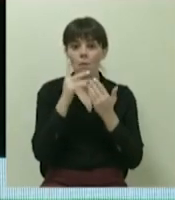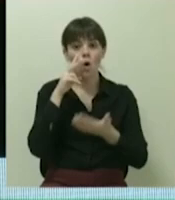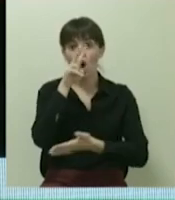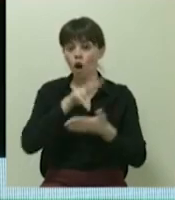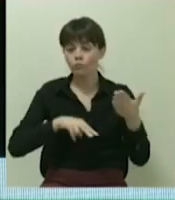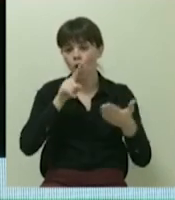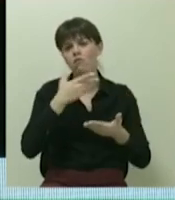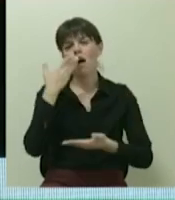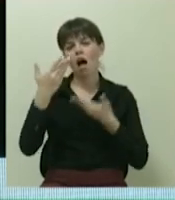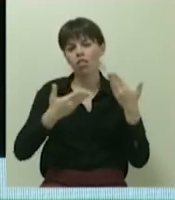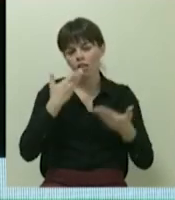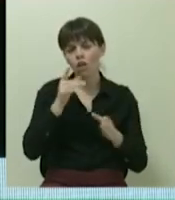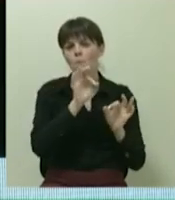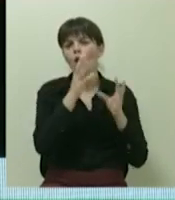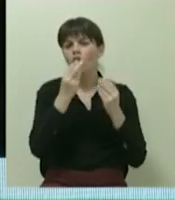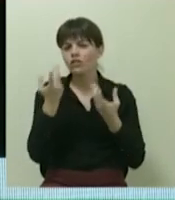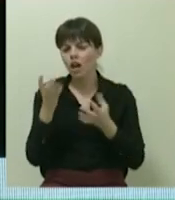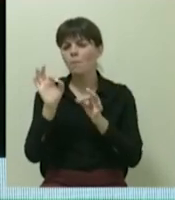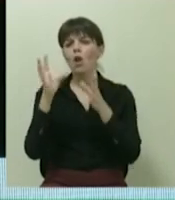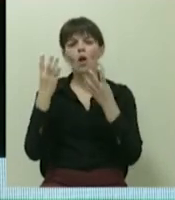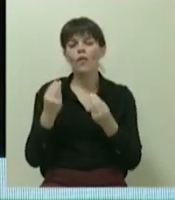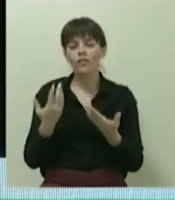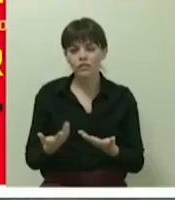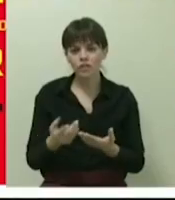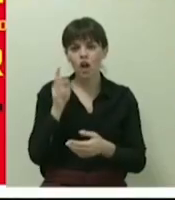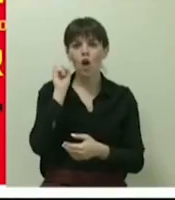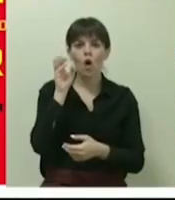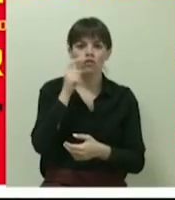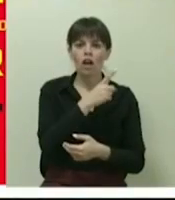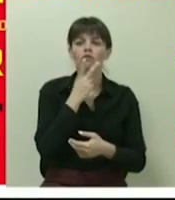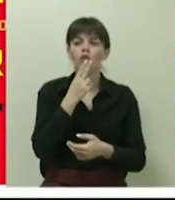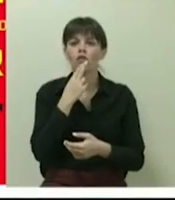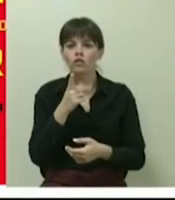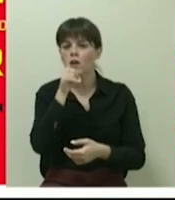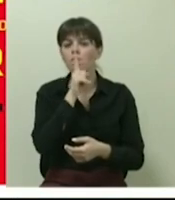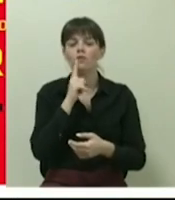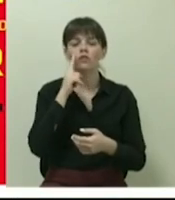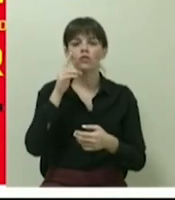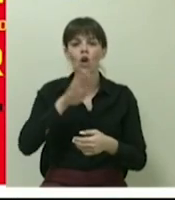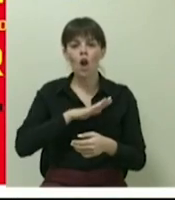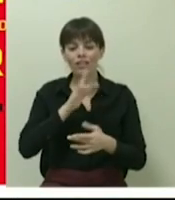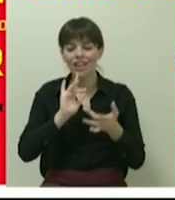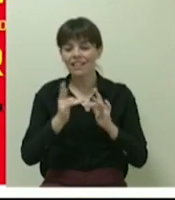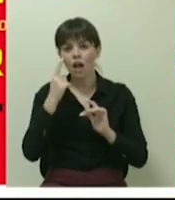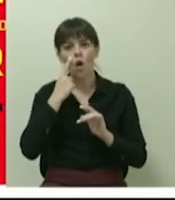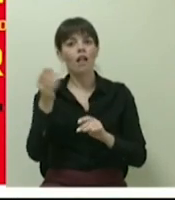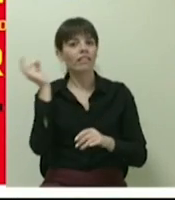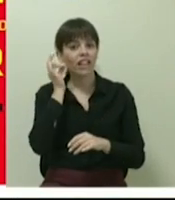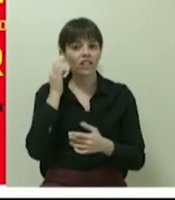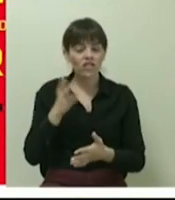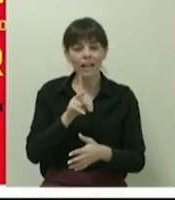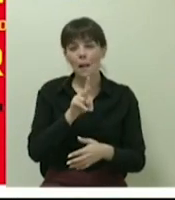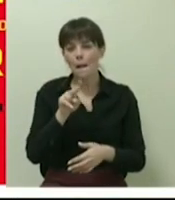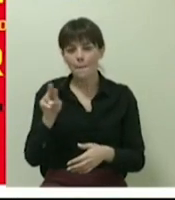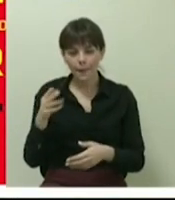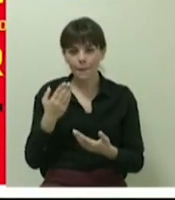İşte orada da anlatıyor işte şöyle olacak, böyle olacak, işte hoca orada konuşacak, 100 tane öğrenci internet üstünden dinleyecek falan filan,